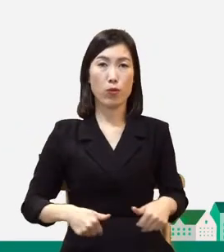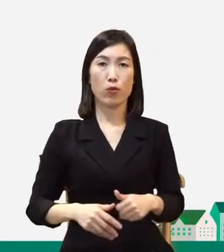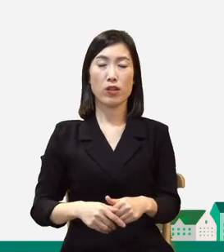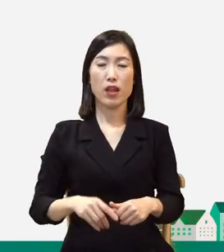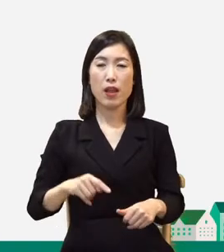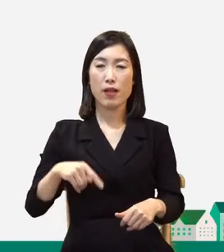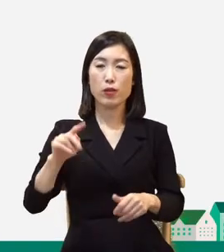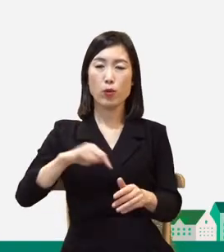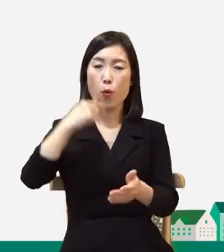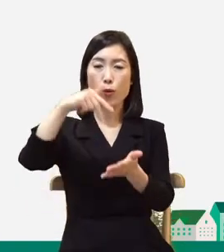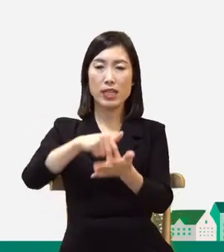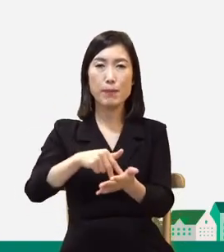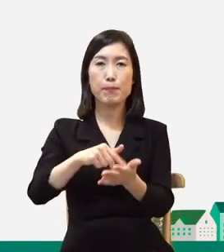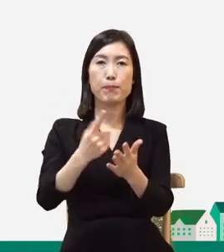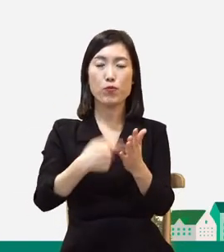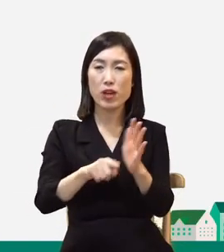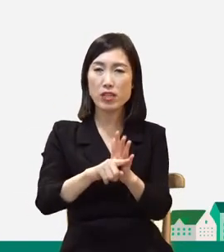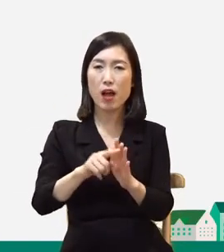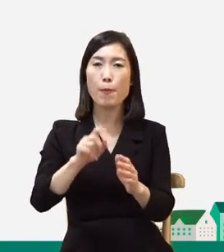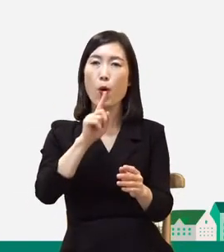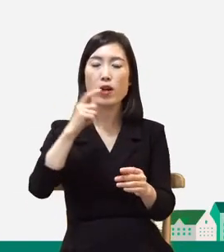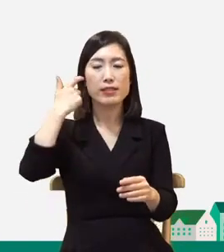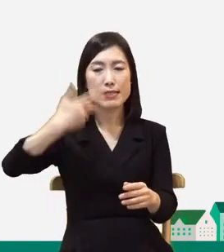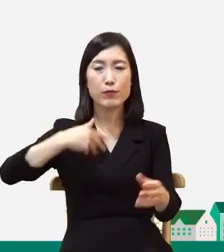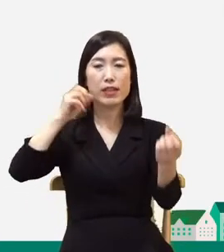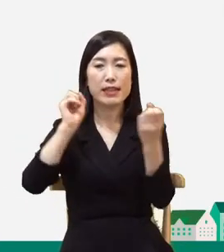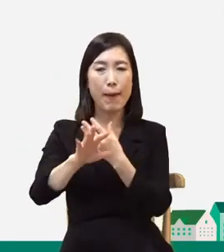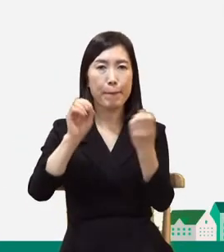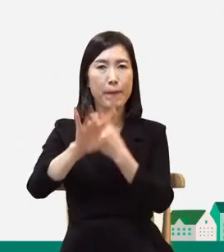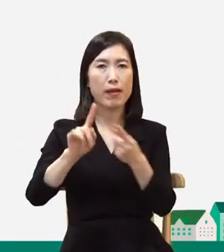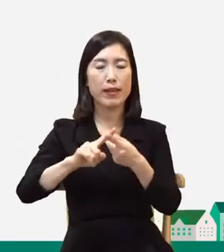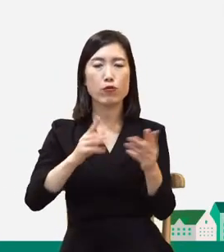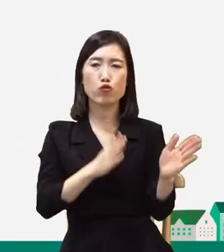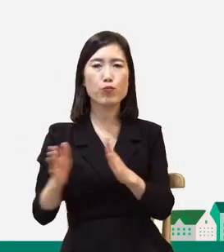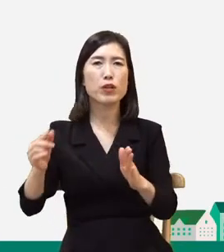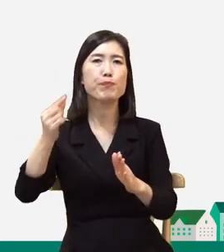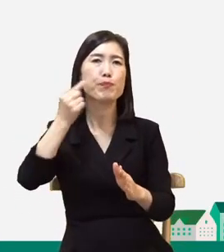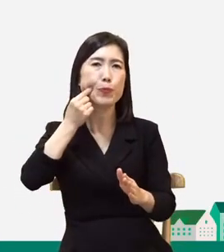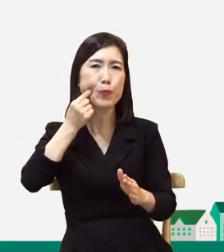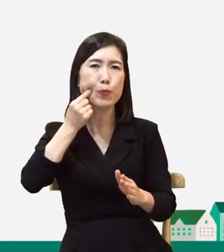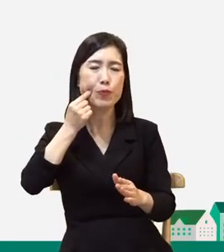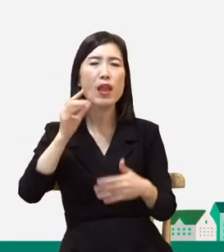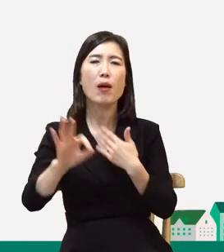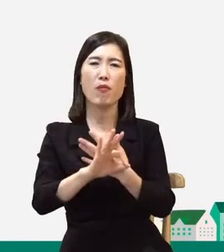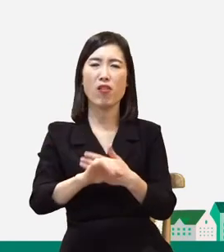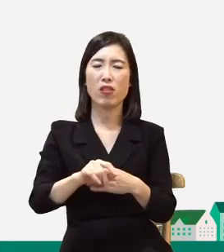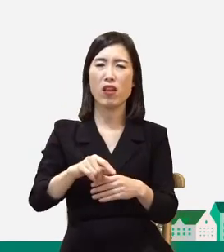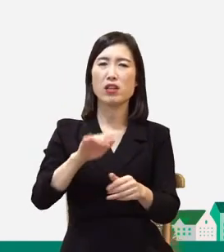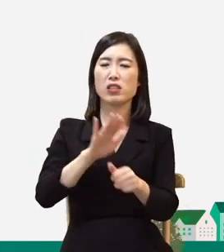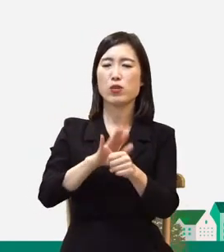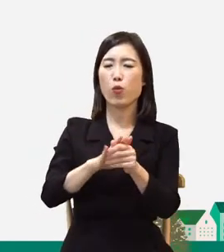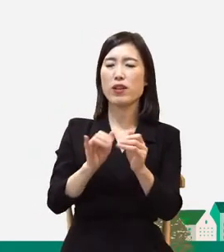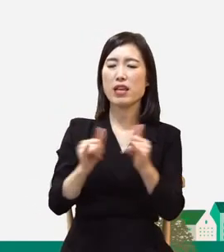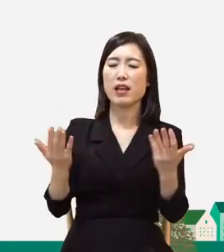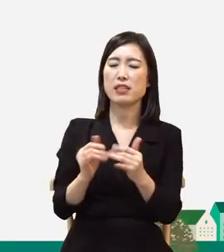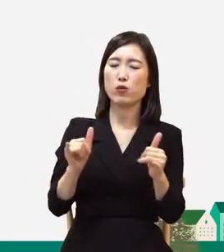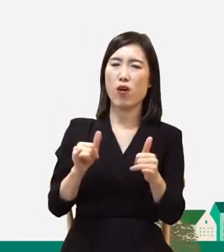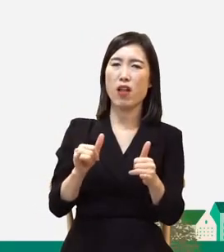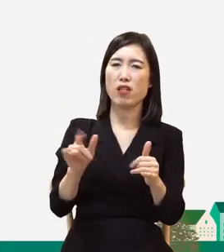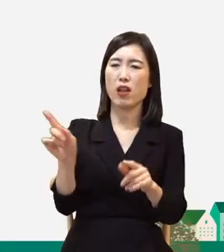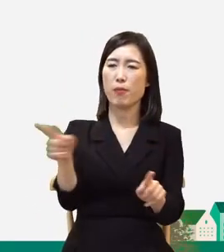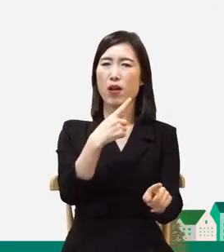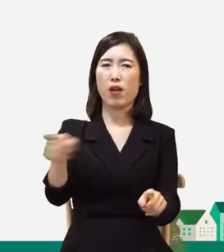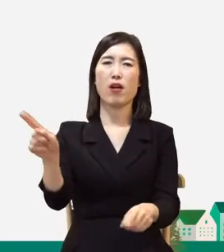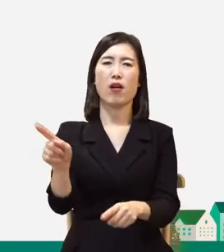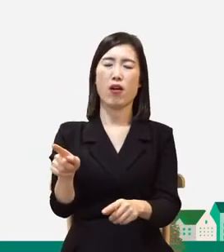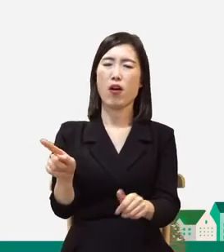준비가 안 되는 경우에 자녀가 독립을 하면 굉장히 지원자들에 의해서 휘둘리는 경우가 많아서 저는 그